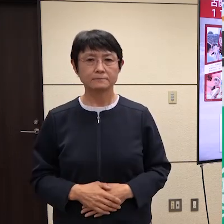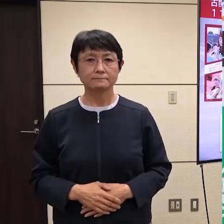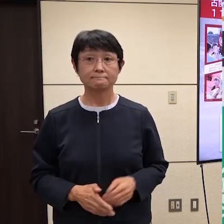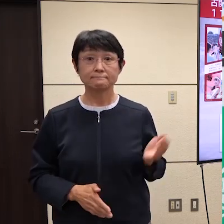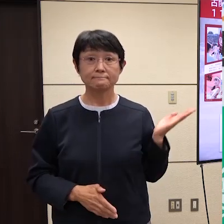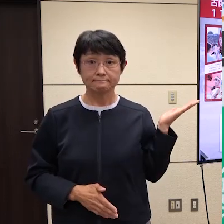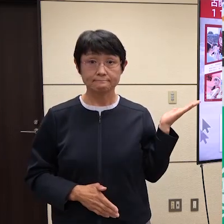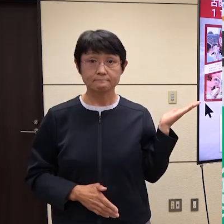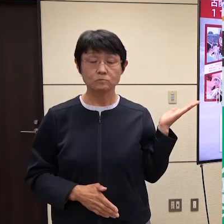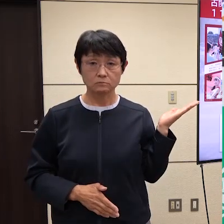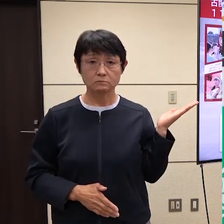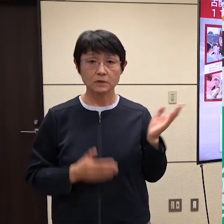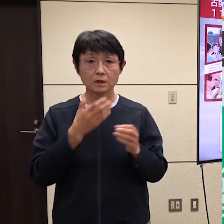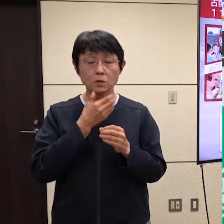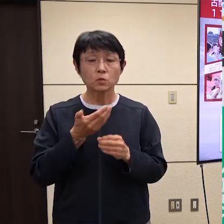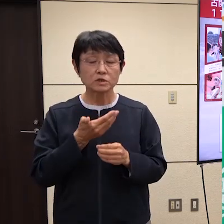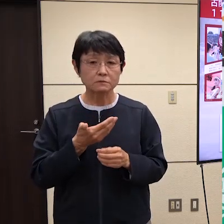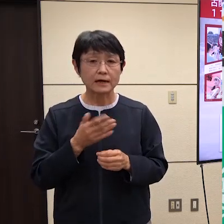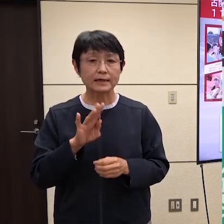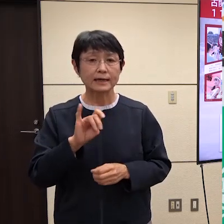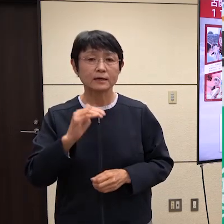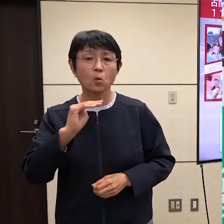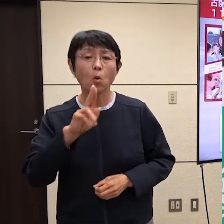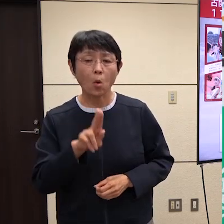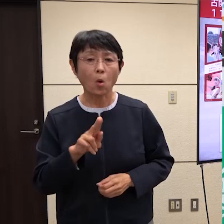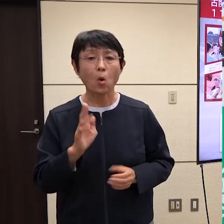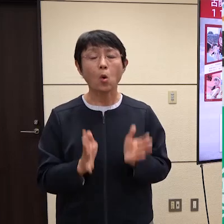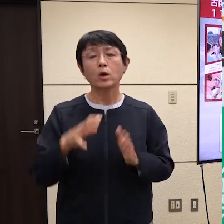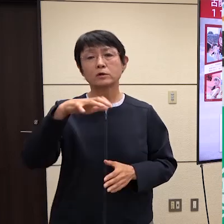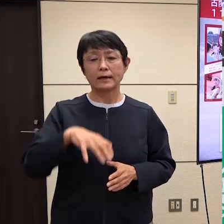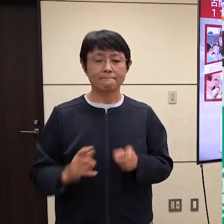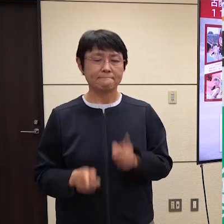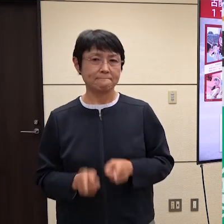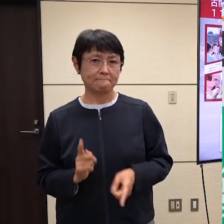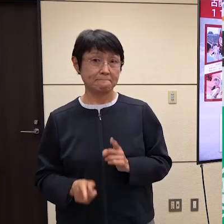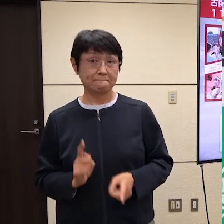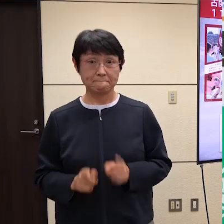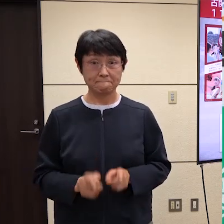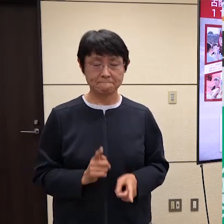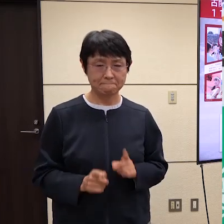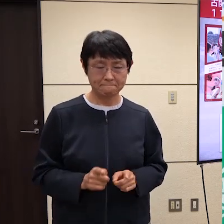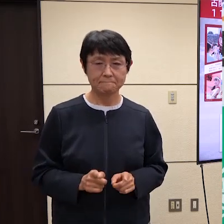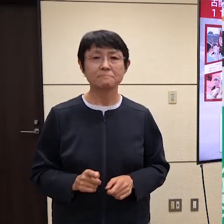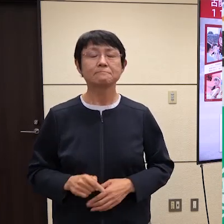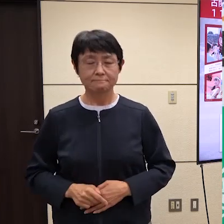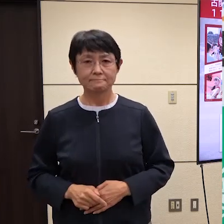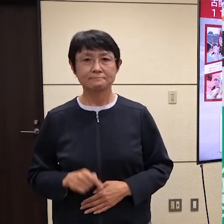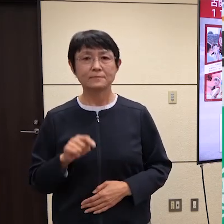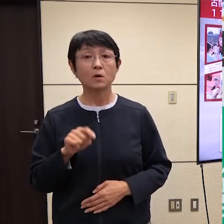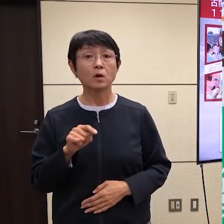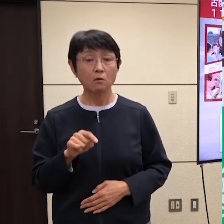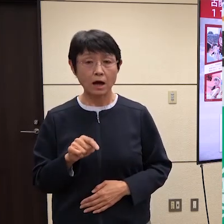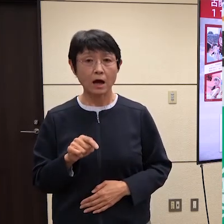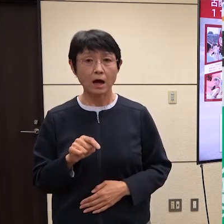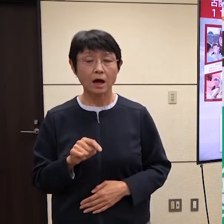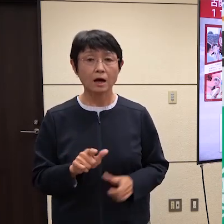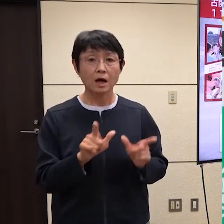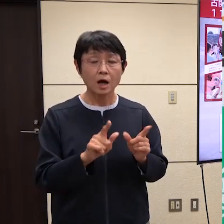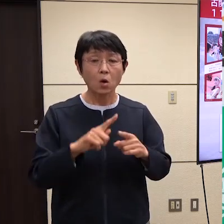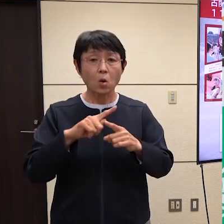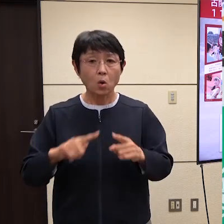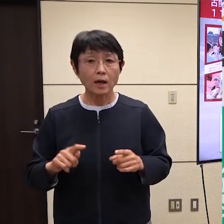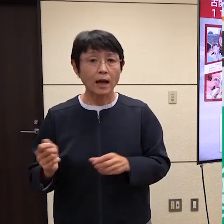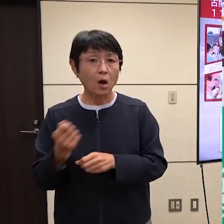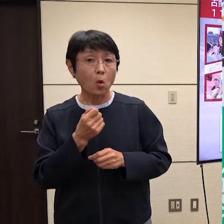ます福島経過保育園が太鼓の演奏をいたしますが、こちらに関しては早慶応援